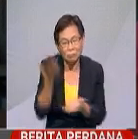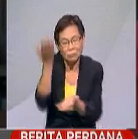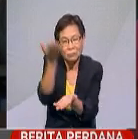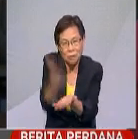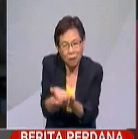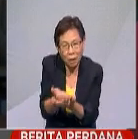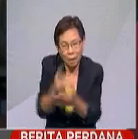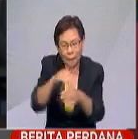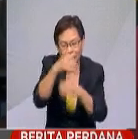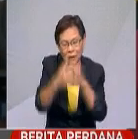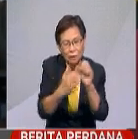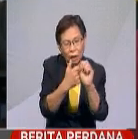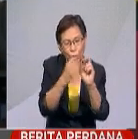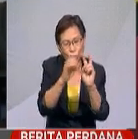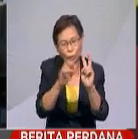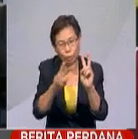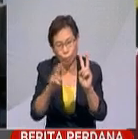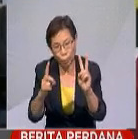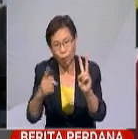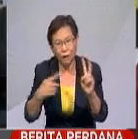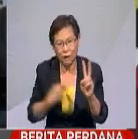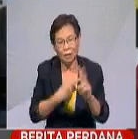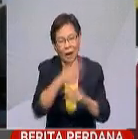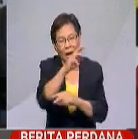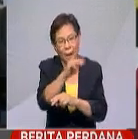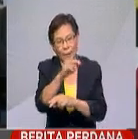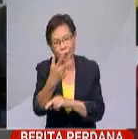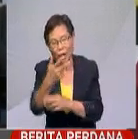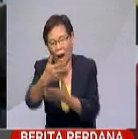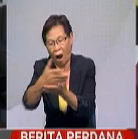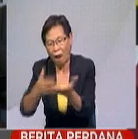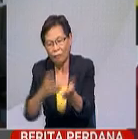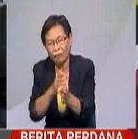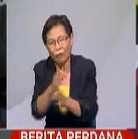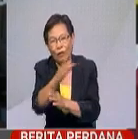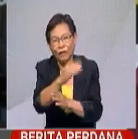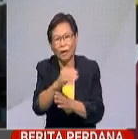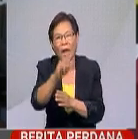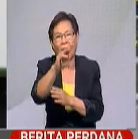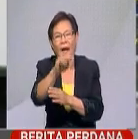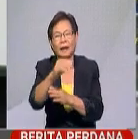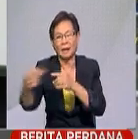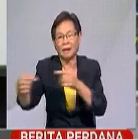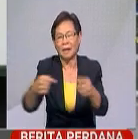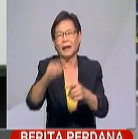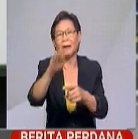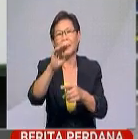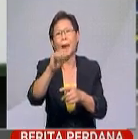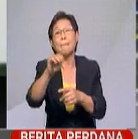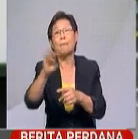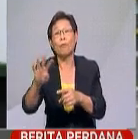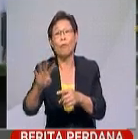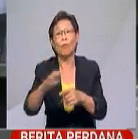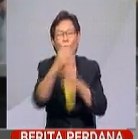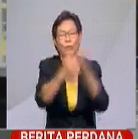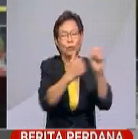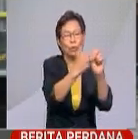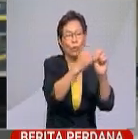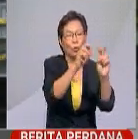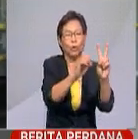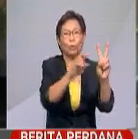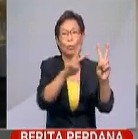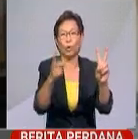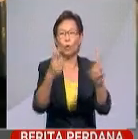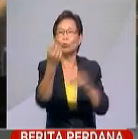cadangan kita pada tahun depan. Kita akan ada M3 semi pro dan M4 liga M4. Pada musim 2021,